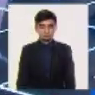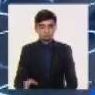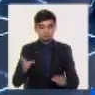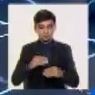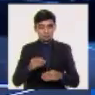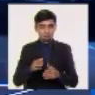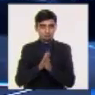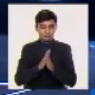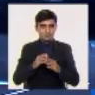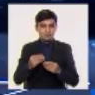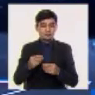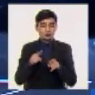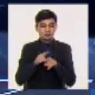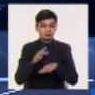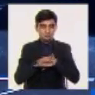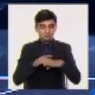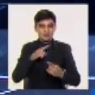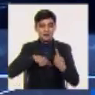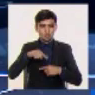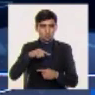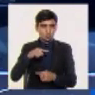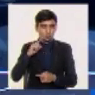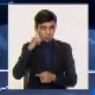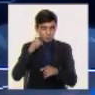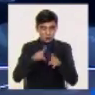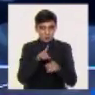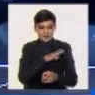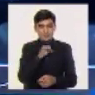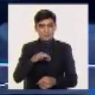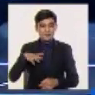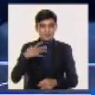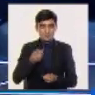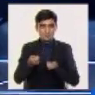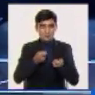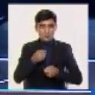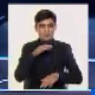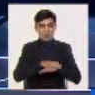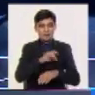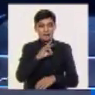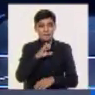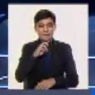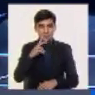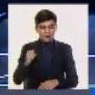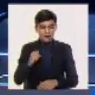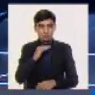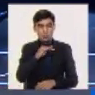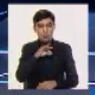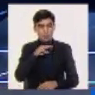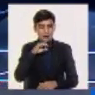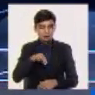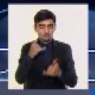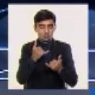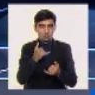Простите нас, дураков! Такими словами бывший советник председателя правления банка РБК Жумарт Иртаев сегодня